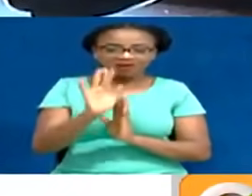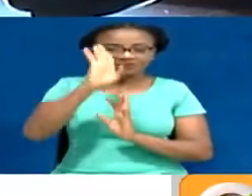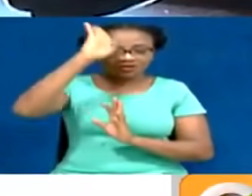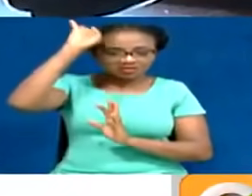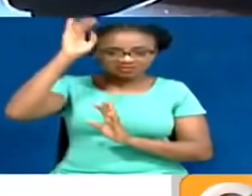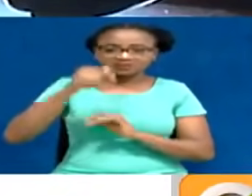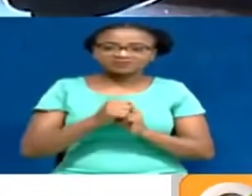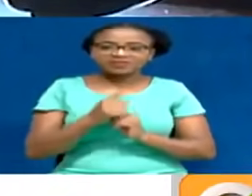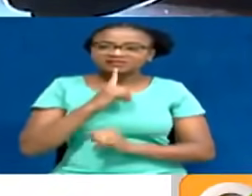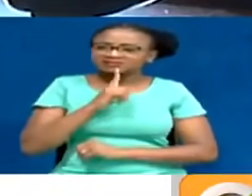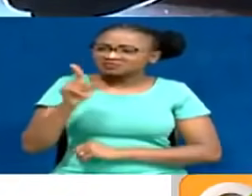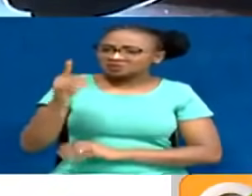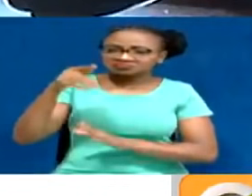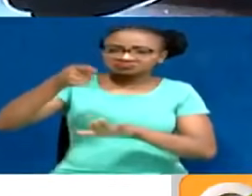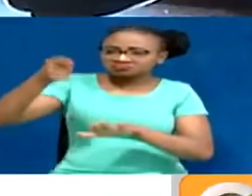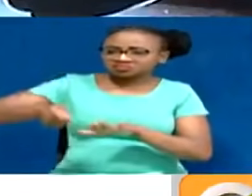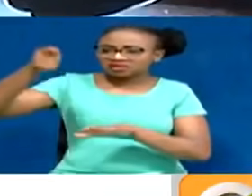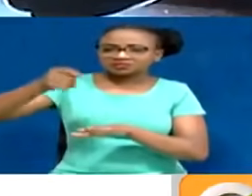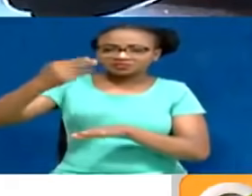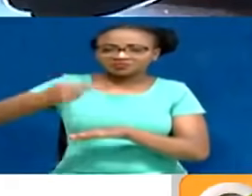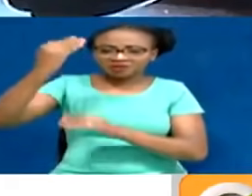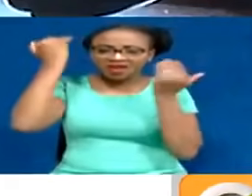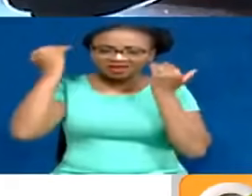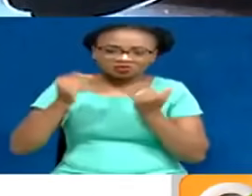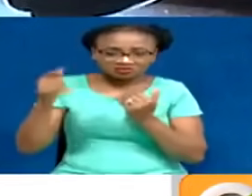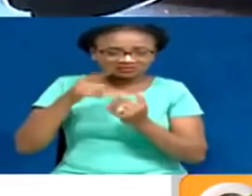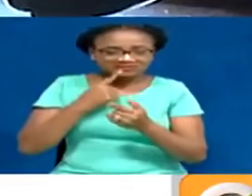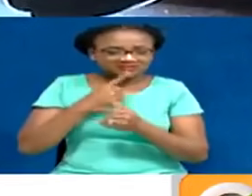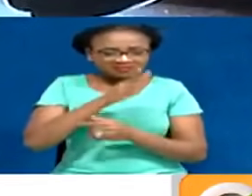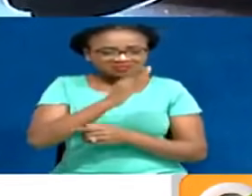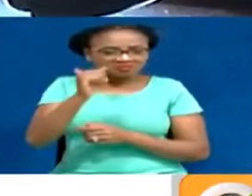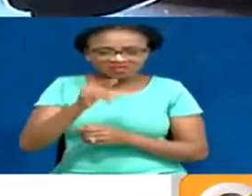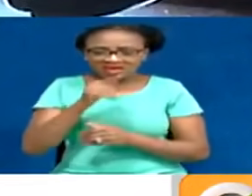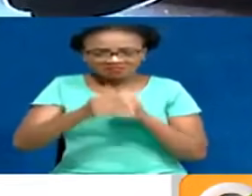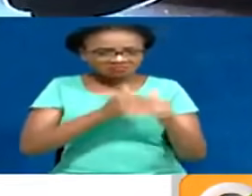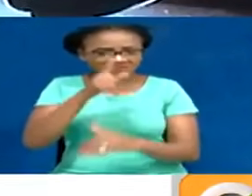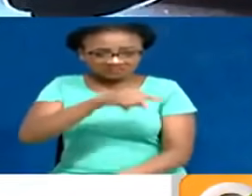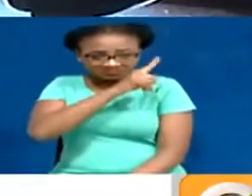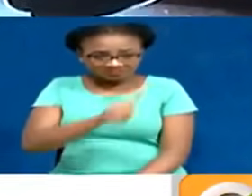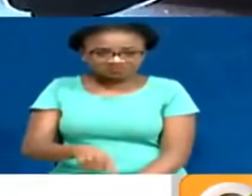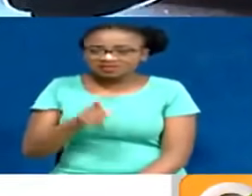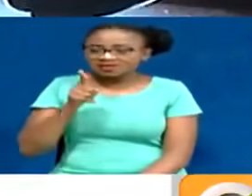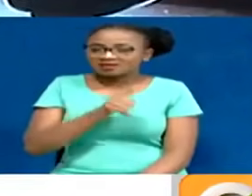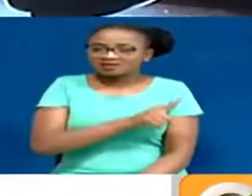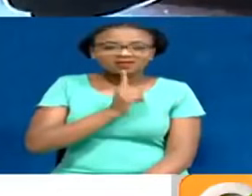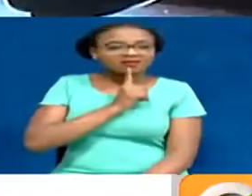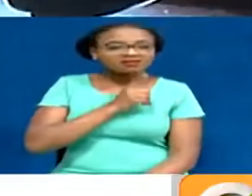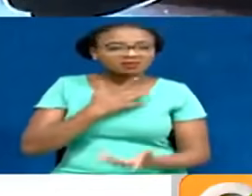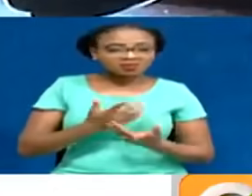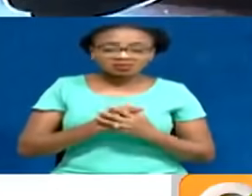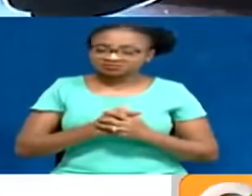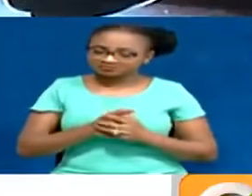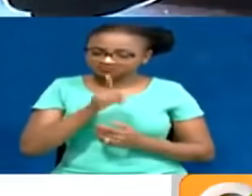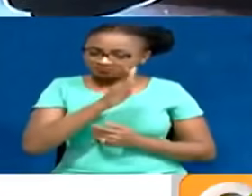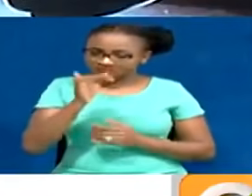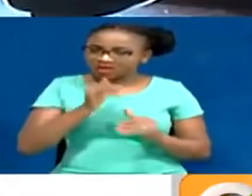mkuu ikikosoa uamuzi wa mahakama kuu uliobatilisha mchakato wa kugeuza katiba. Mawakili hao wametetea mchakato wa